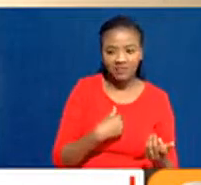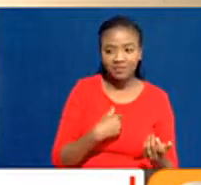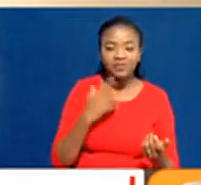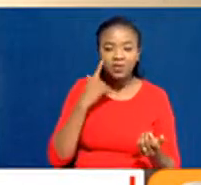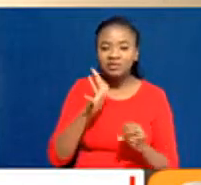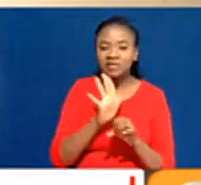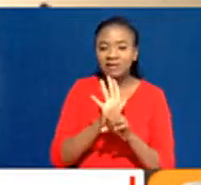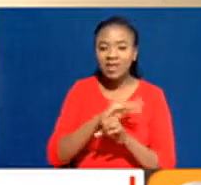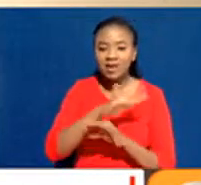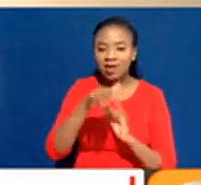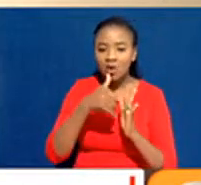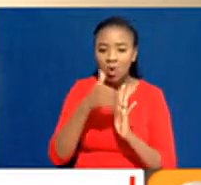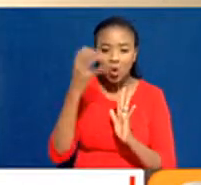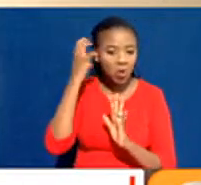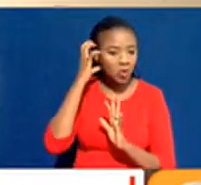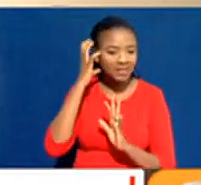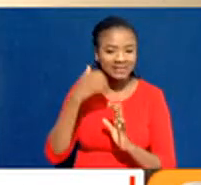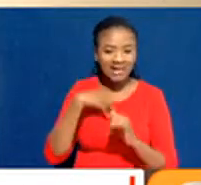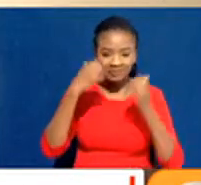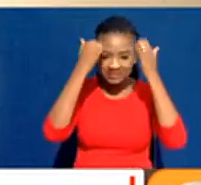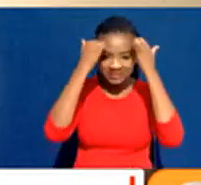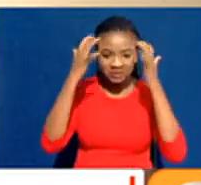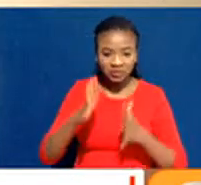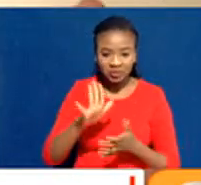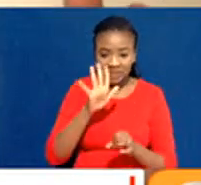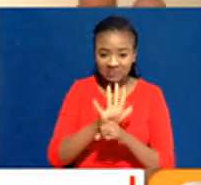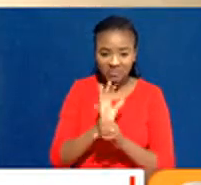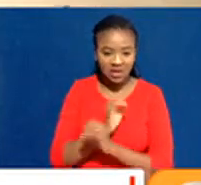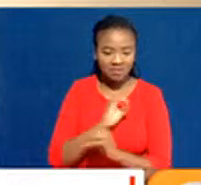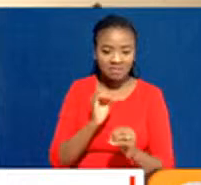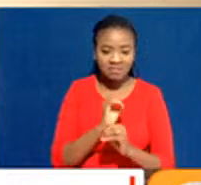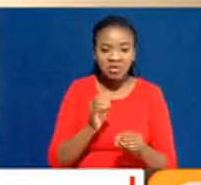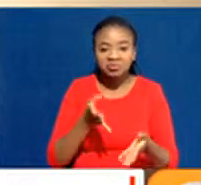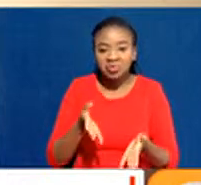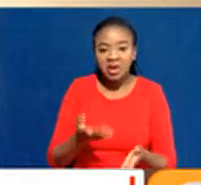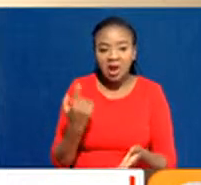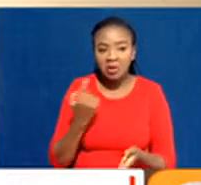students, although ours is critical because